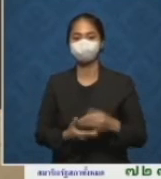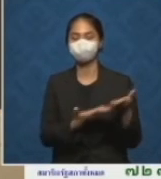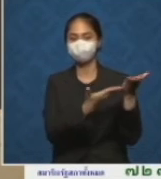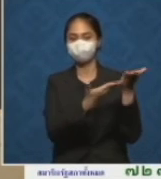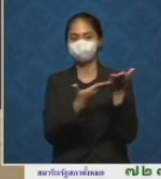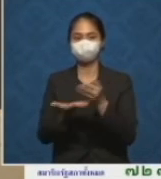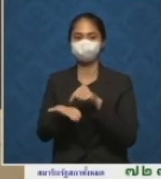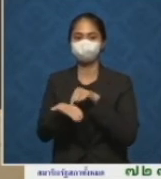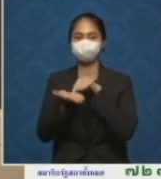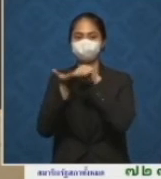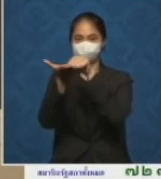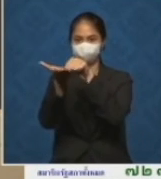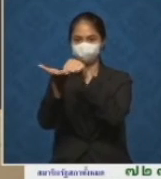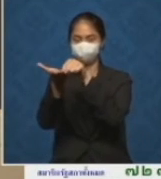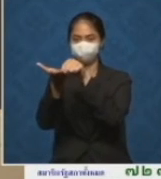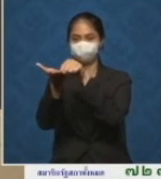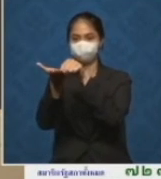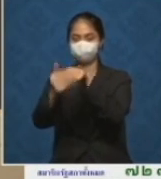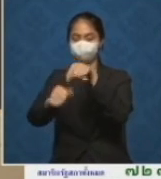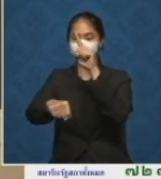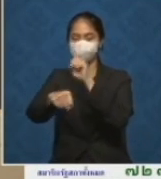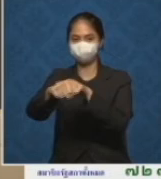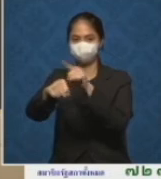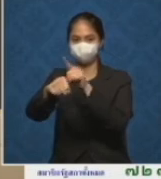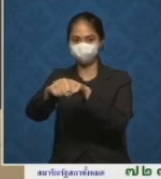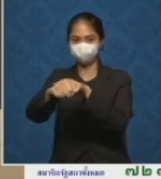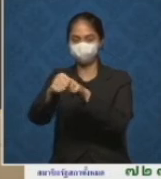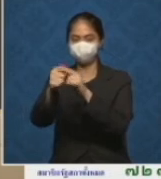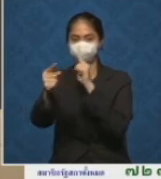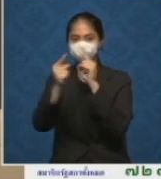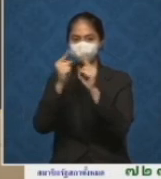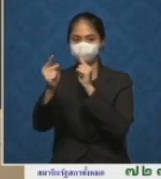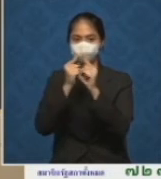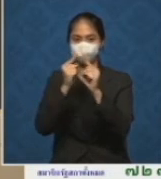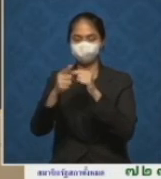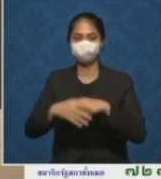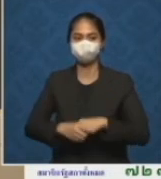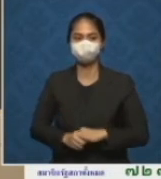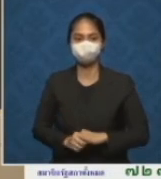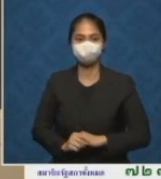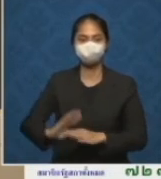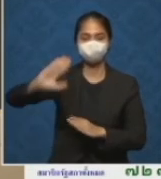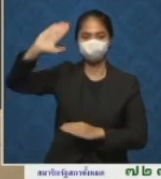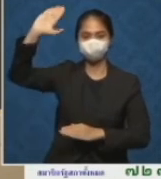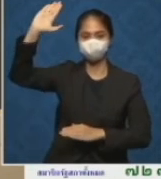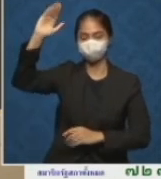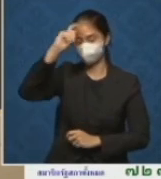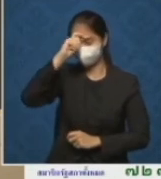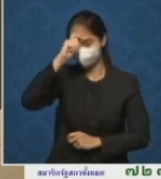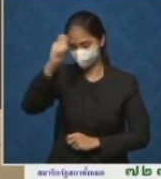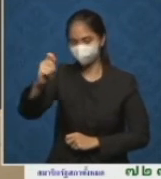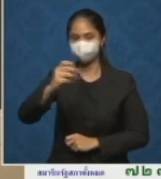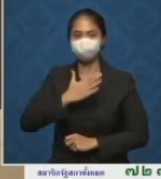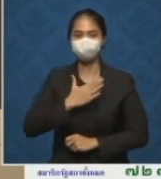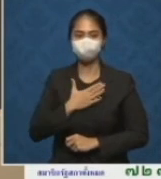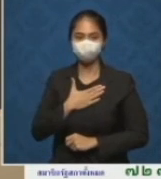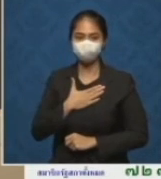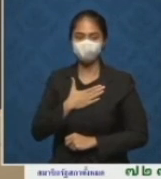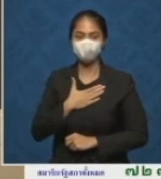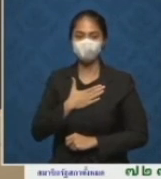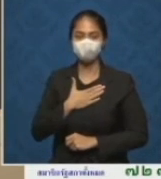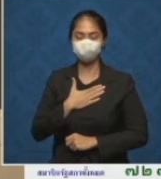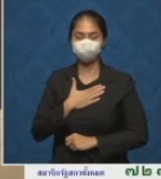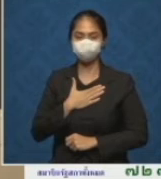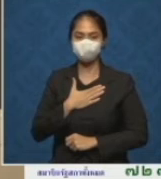สนอเวลาประยัติครับ ท่านประธานที่เคารพ ค่ะท่านประธานรัฐสภาที่เคารพดิฉันนางสาวพัชรินทร์ซ